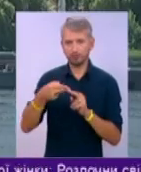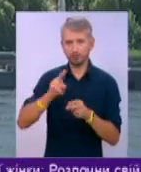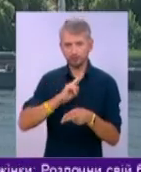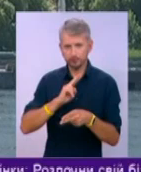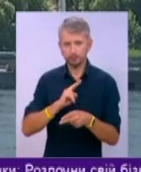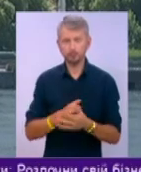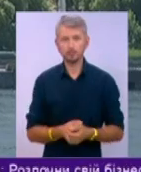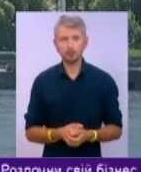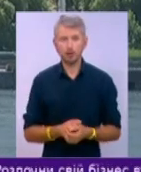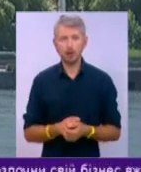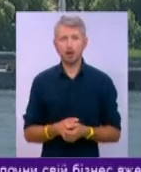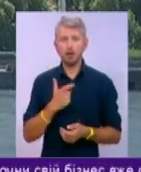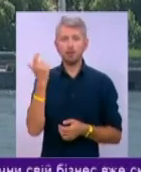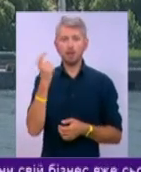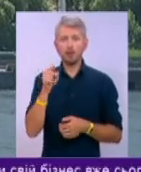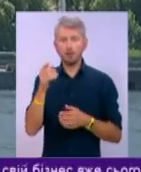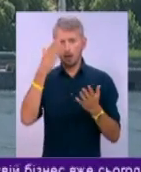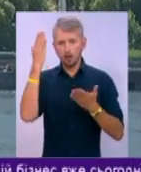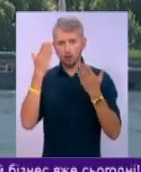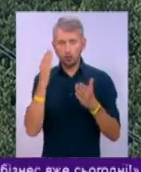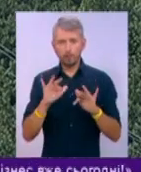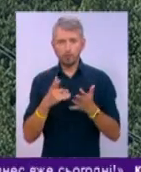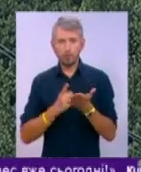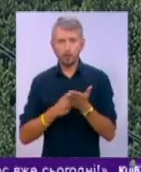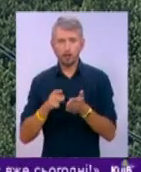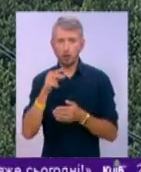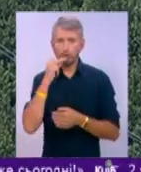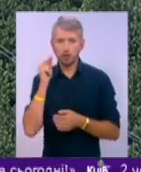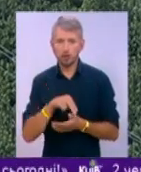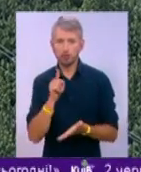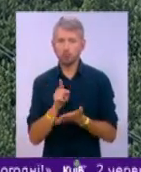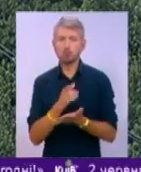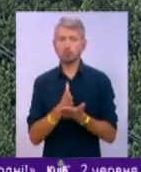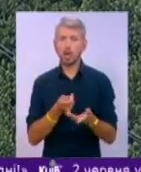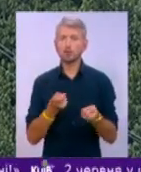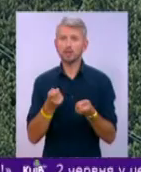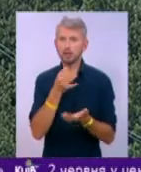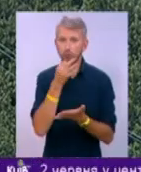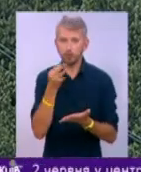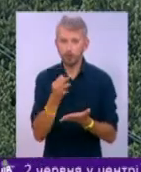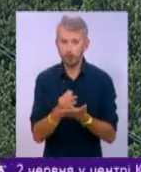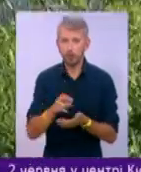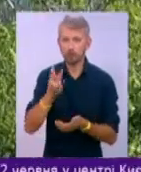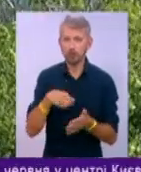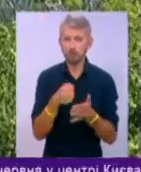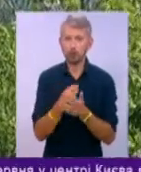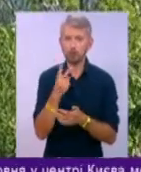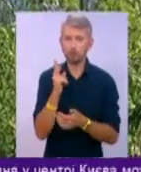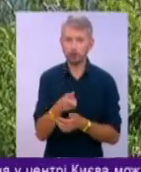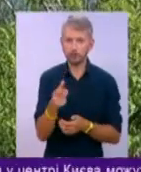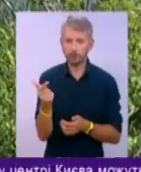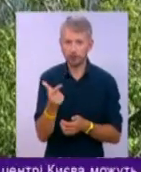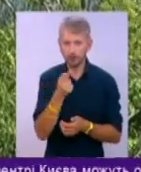вред. Водночас власник аттракціону у випадку доведення його вини має нести адміністративну відповідальність – штраф до